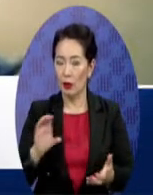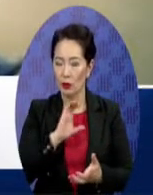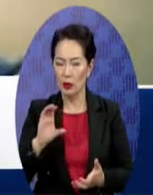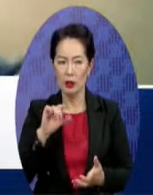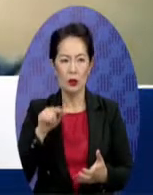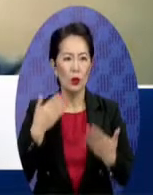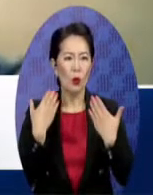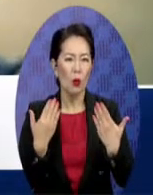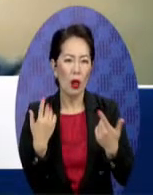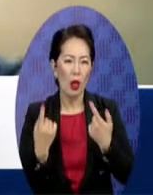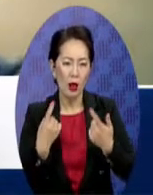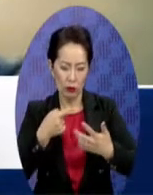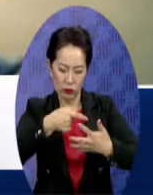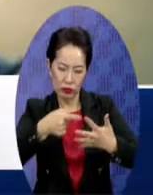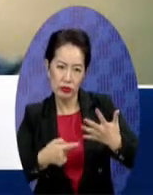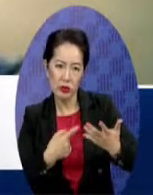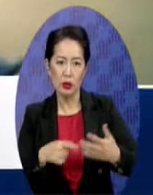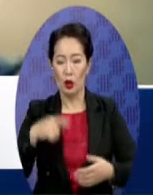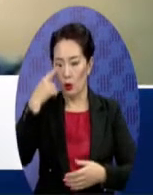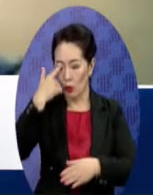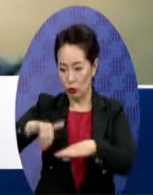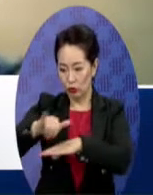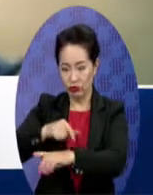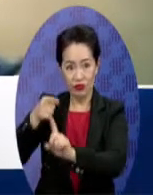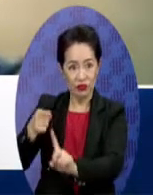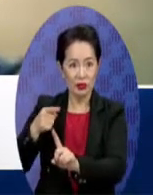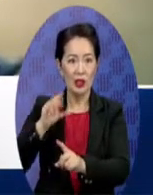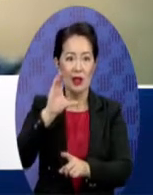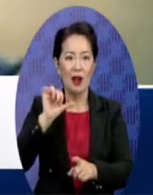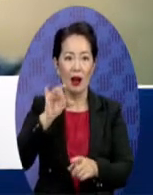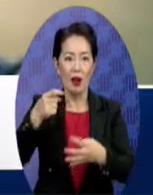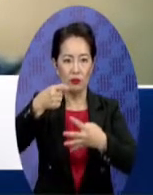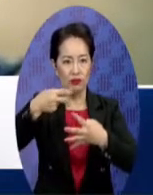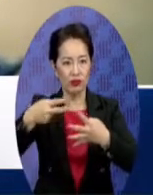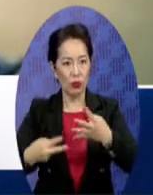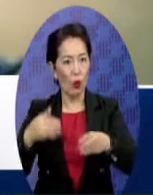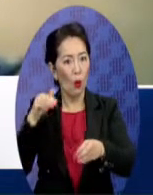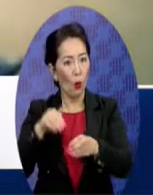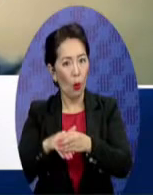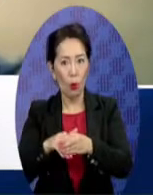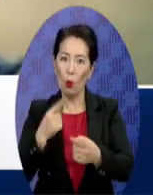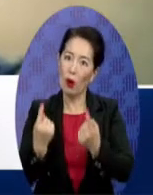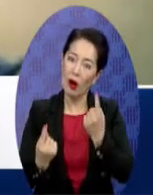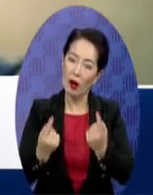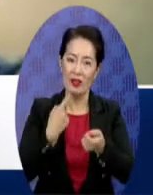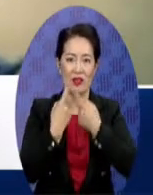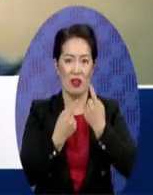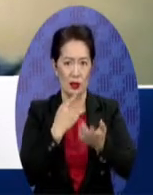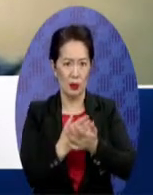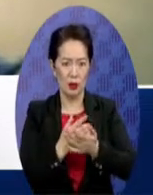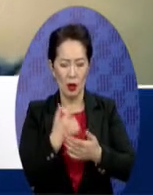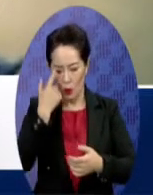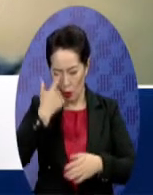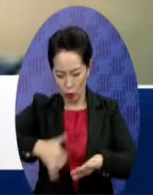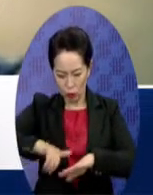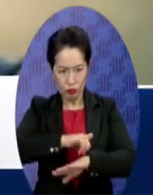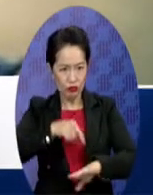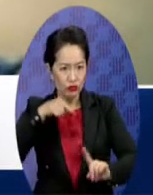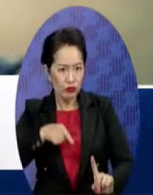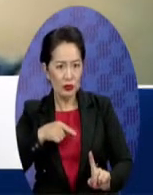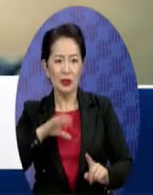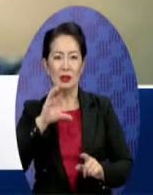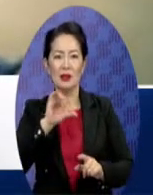Монгол улсыг саарал жагсаалтад оруулах хэсэг асуудлыг хэлцэж байгаа юм аа. Хэрвээ манай улсыг саарал жагсаалтад оруулах шийдвэр гарвал Монгол улсын олон